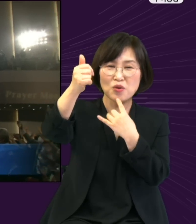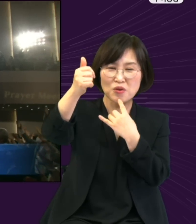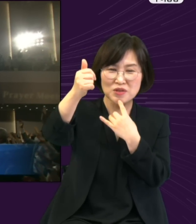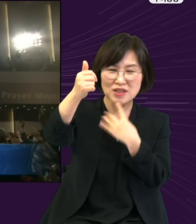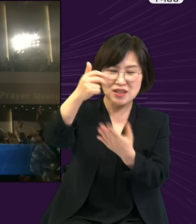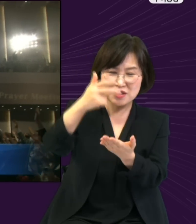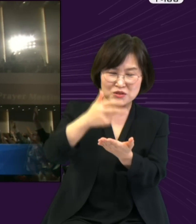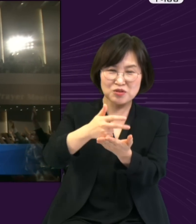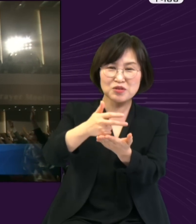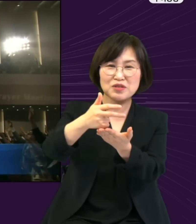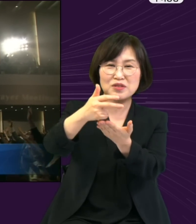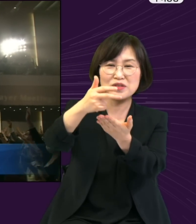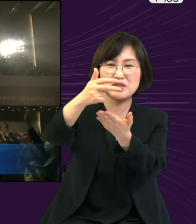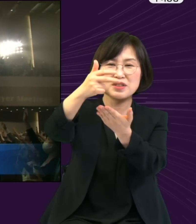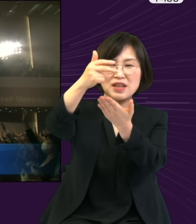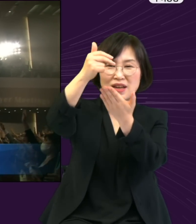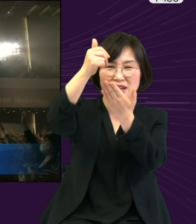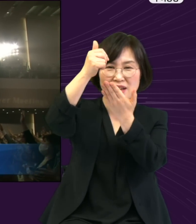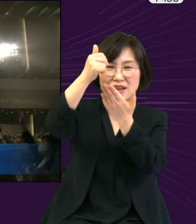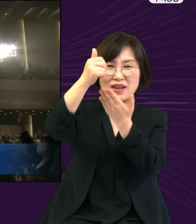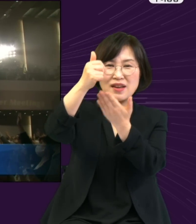오직 주께